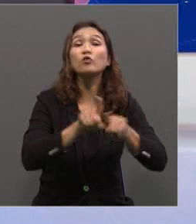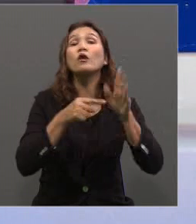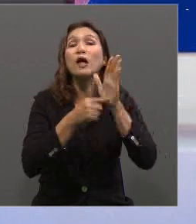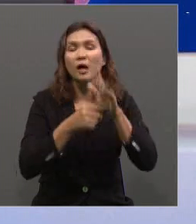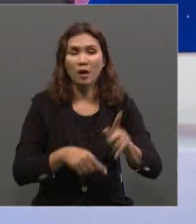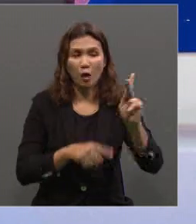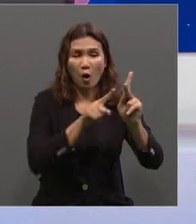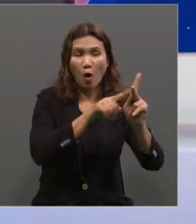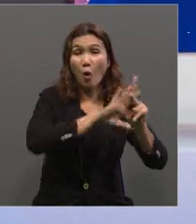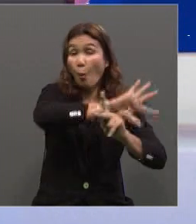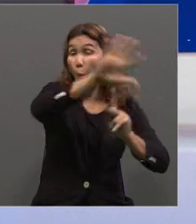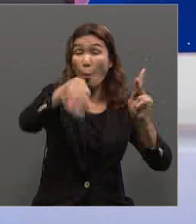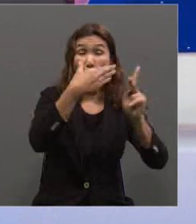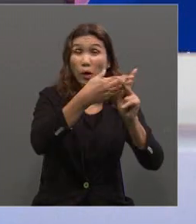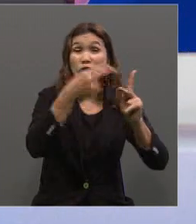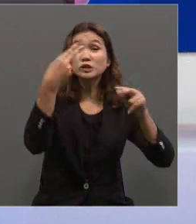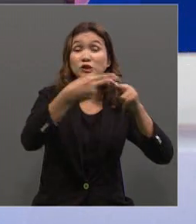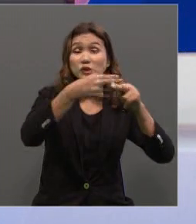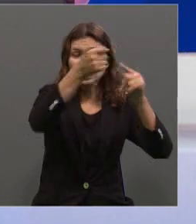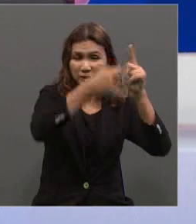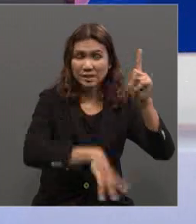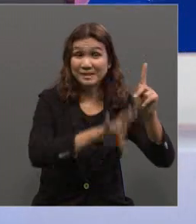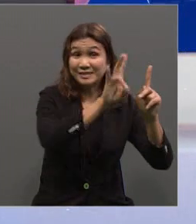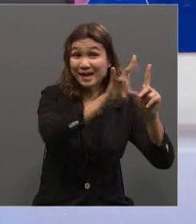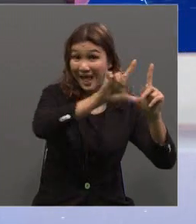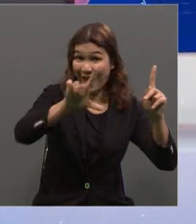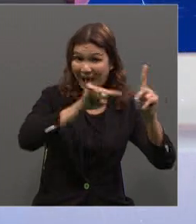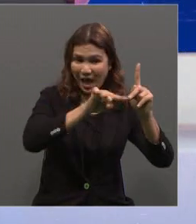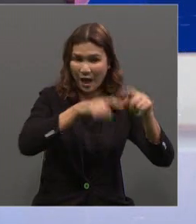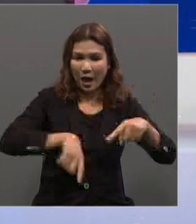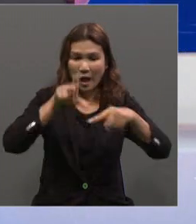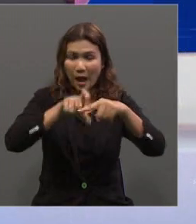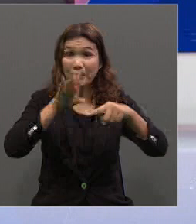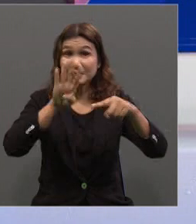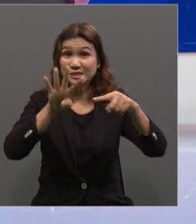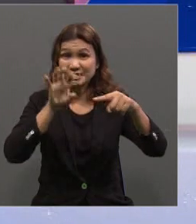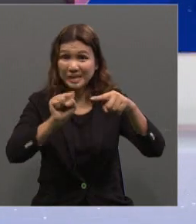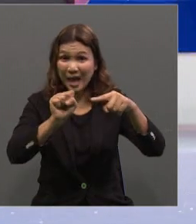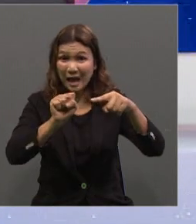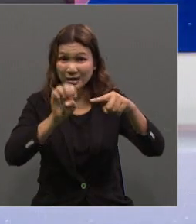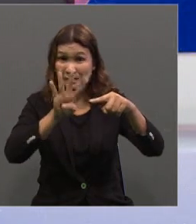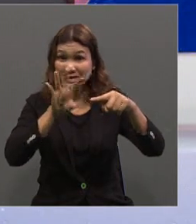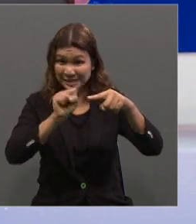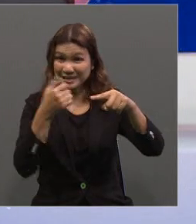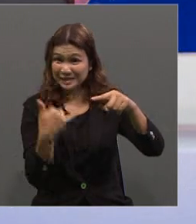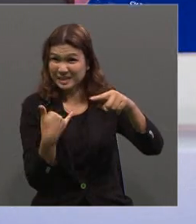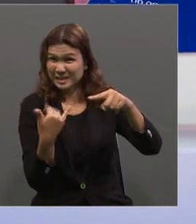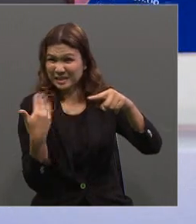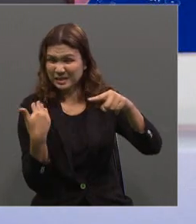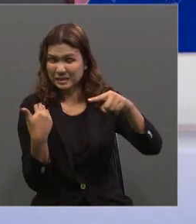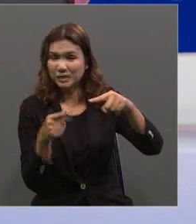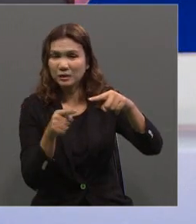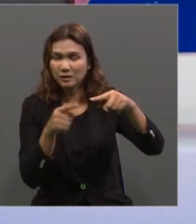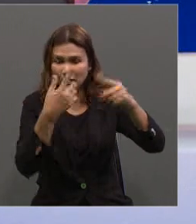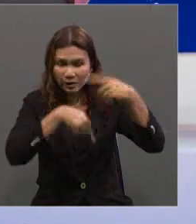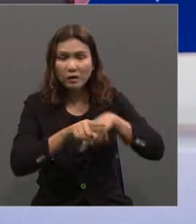ก่มีคะแนนรวมจากการเลือกตั้งแบบบัญชีรายชื่อ7ล้านเสียงหารด้วย 400,000 เสียงเมื่อสักครู่นี้นะคะที่เราหาข้อมูลกันไปผลลั